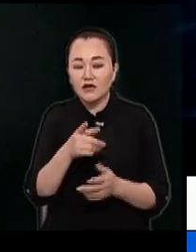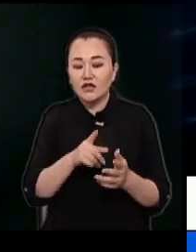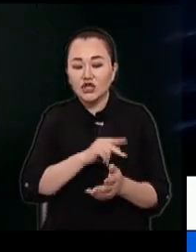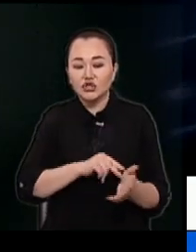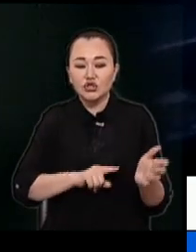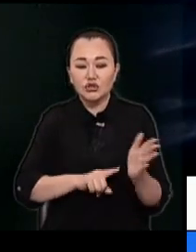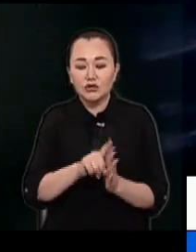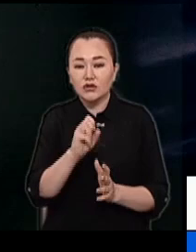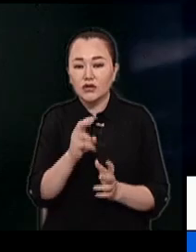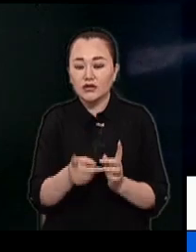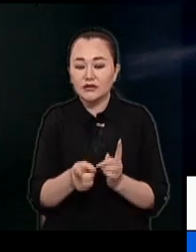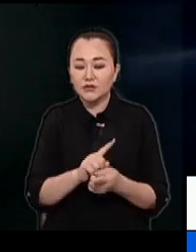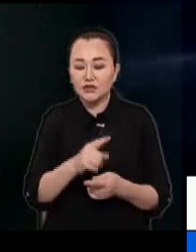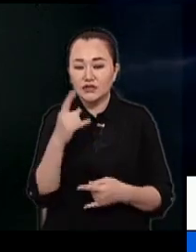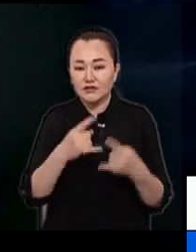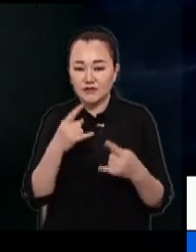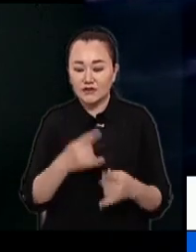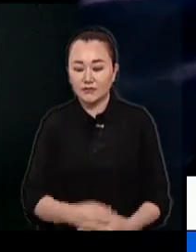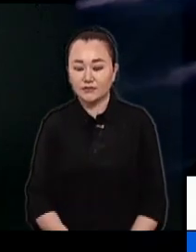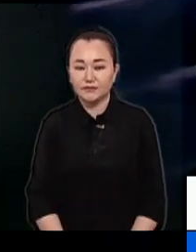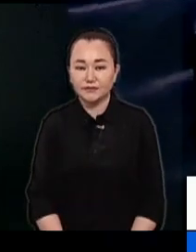эфире, как изменилось телевидение?